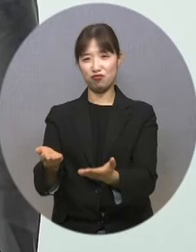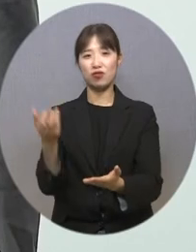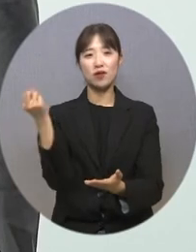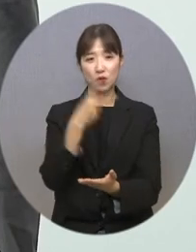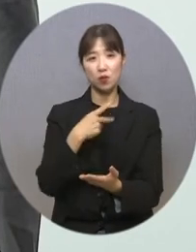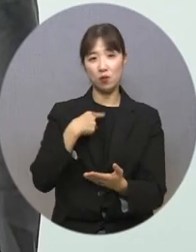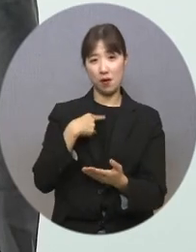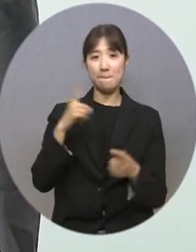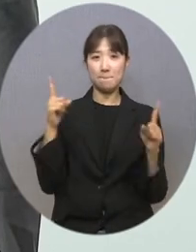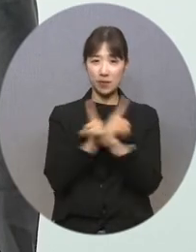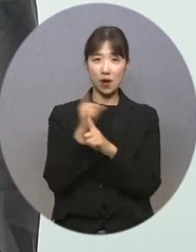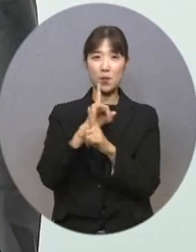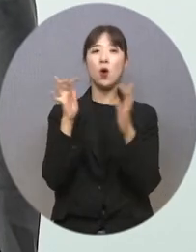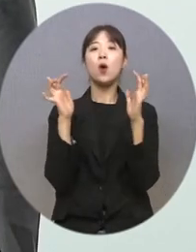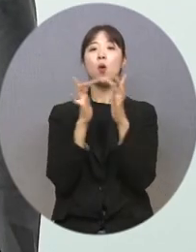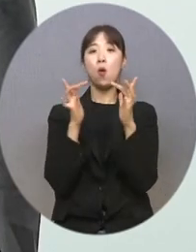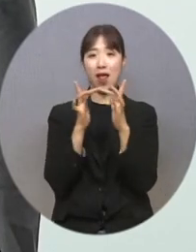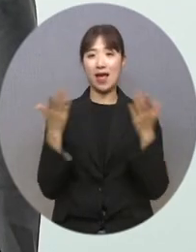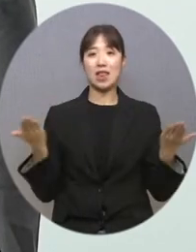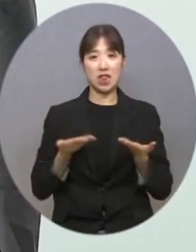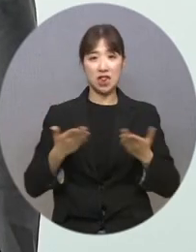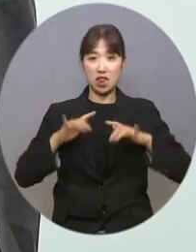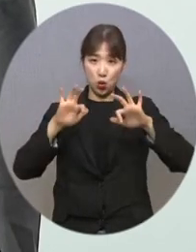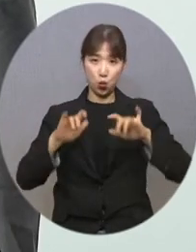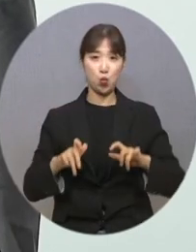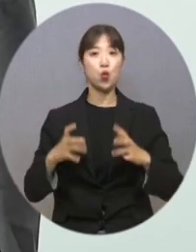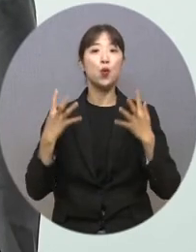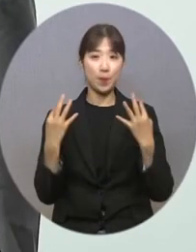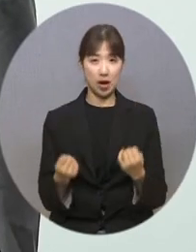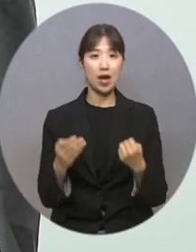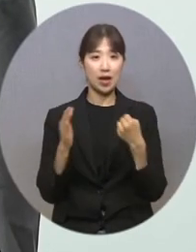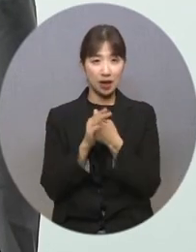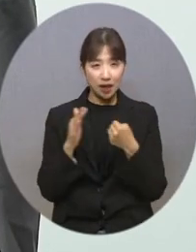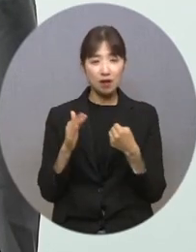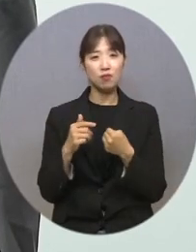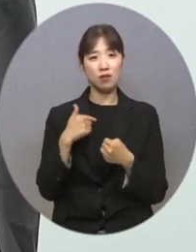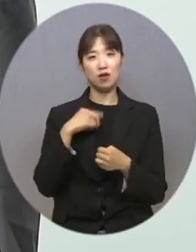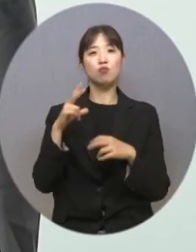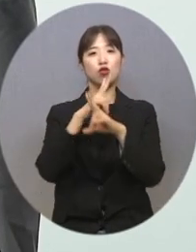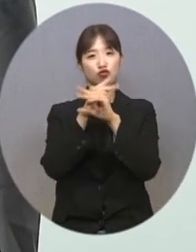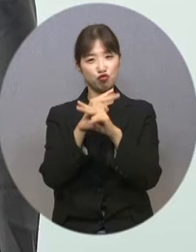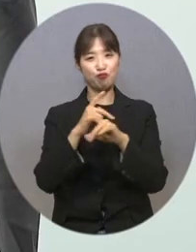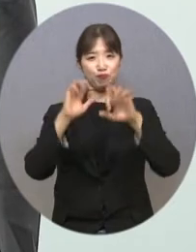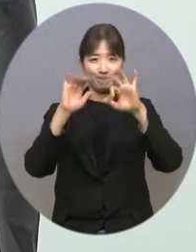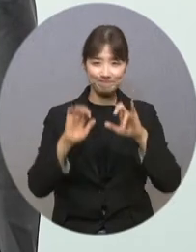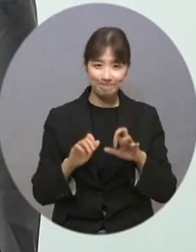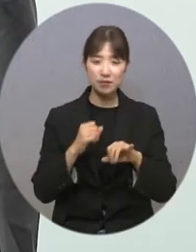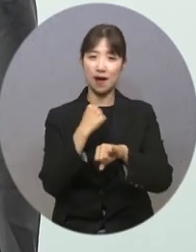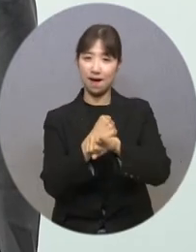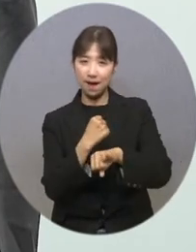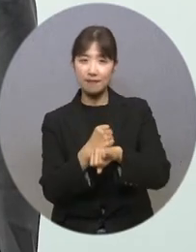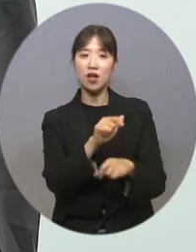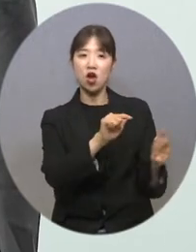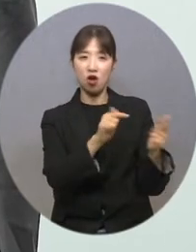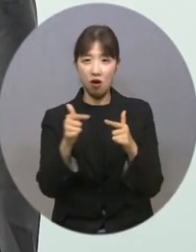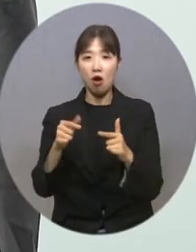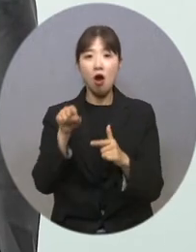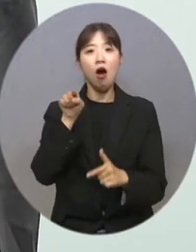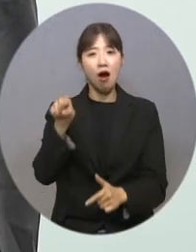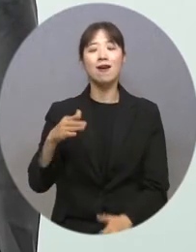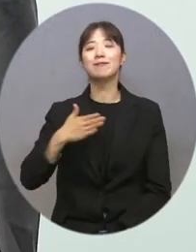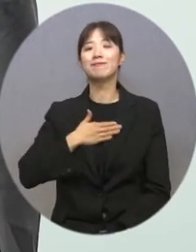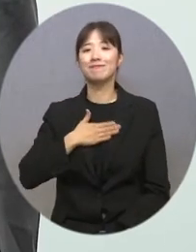뭐 요즘 온라인으로 뭘 되게 많이 하잖아요 그때 주므로 하는 그런 세팅 같은거나